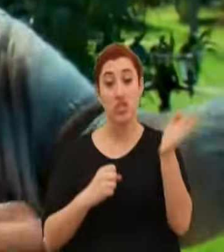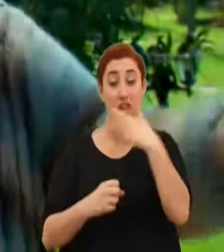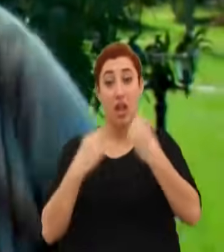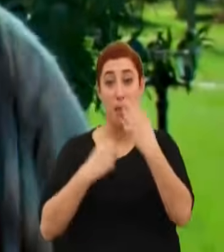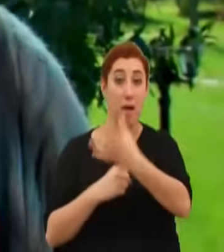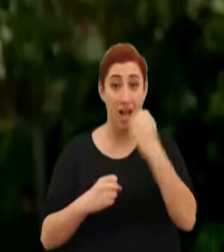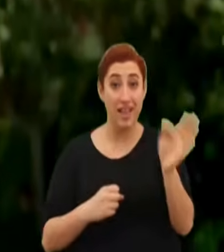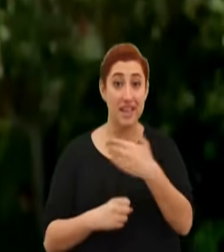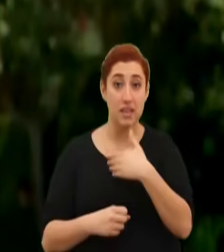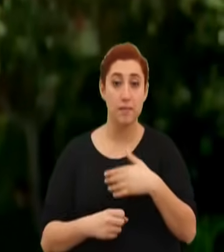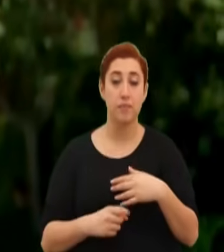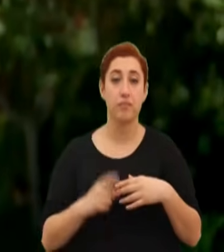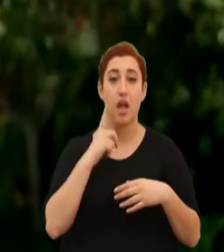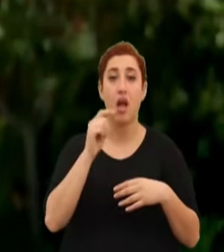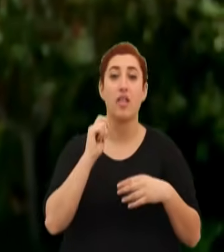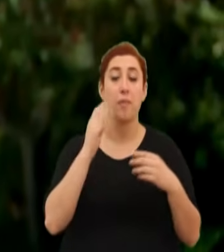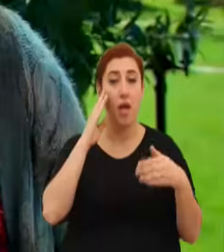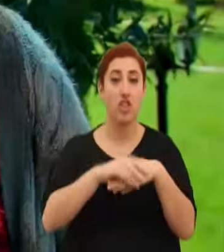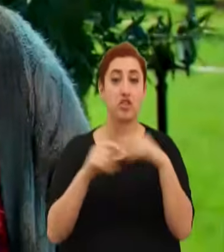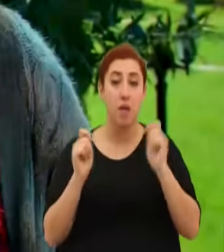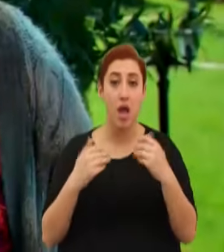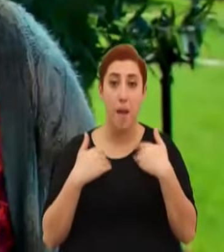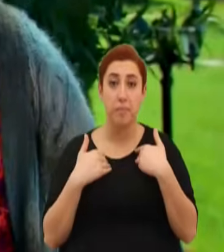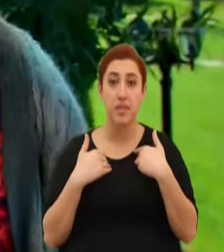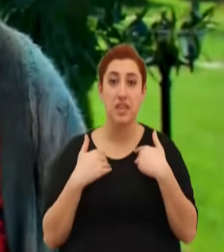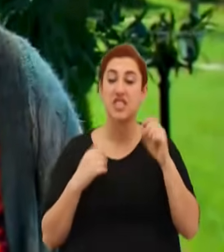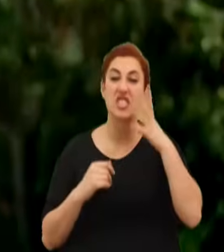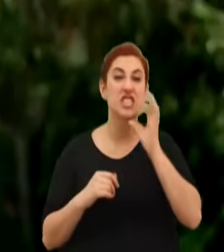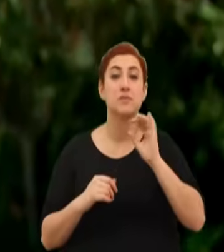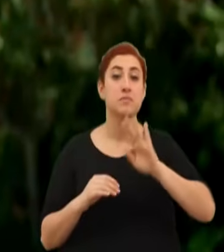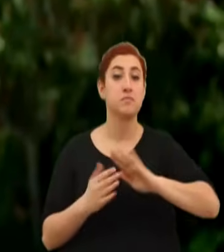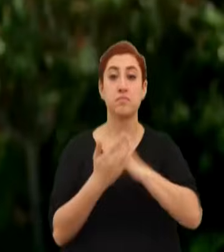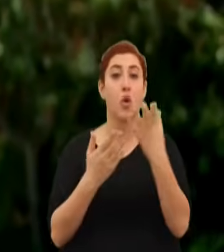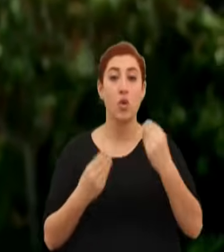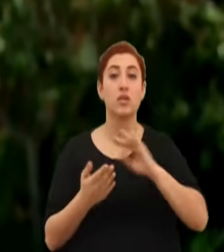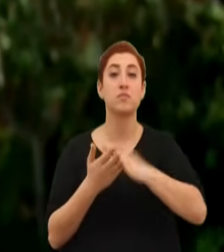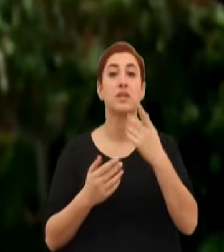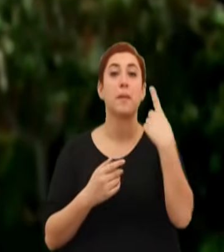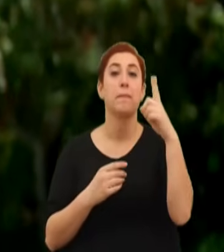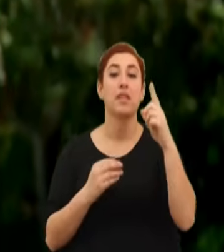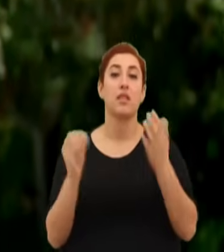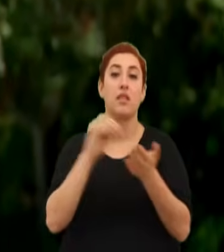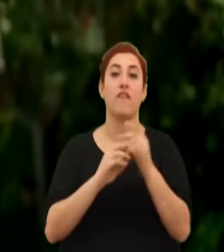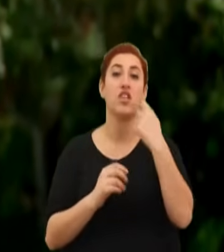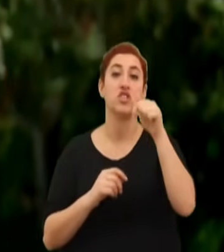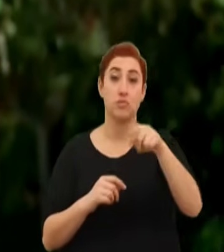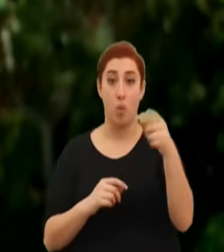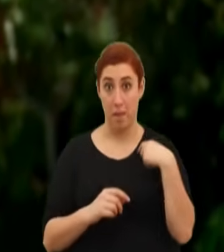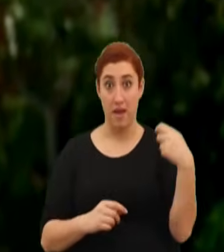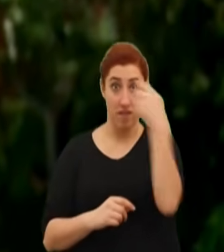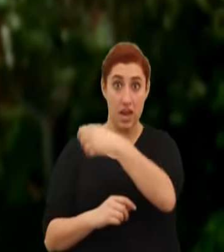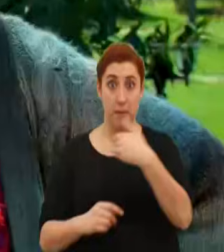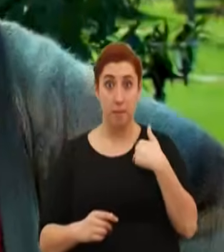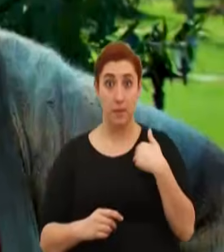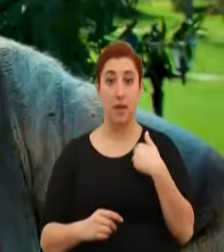al arabayı gel hadi. Adamla antlaşma yaptık. Kim cayarsa cayma parası olarak 1.000 TL verecek. Bu şimdi oraya mı